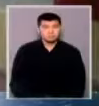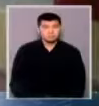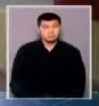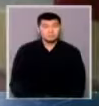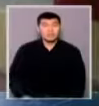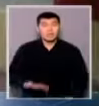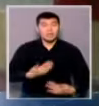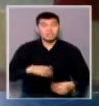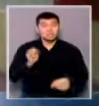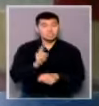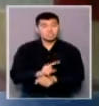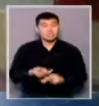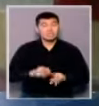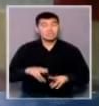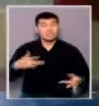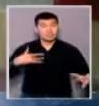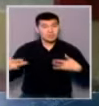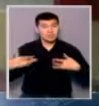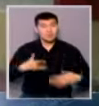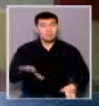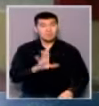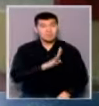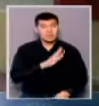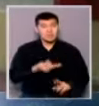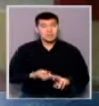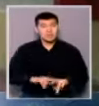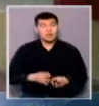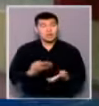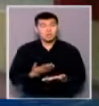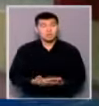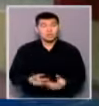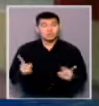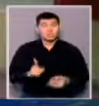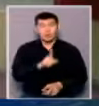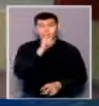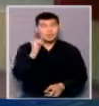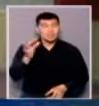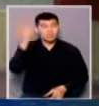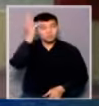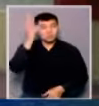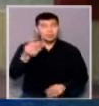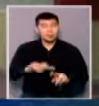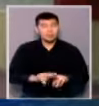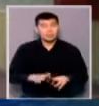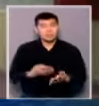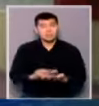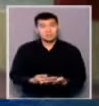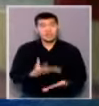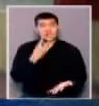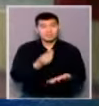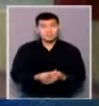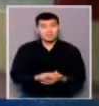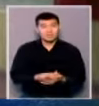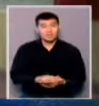Наша задача этого мероприятия была посвящена тому, чтобы молодежь помнила и знала